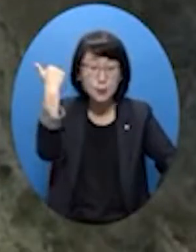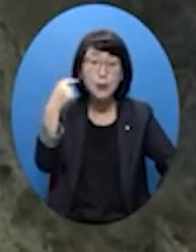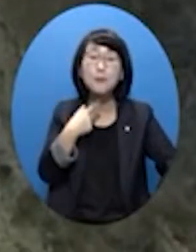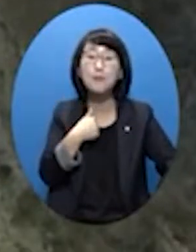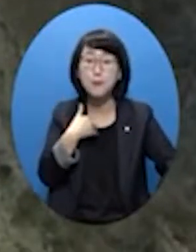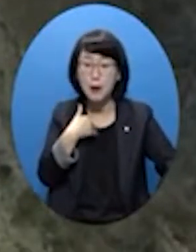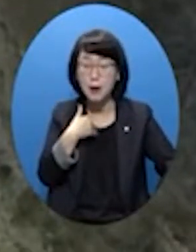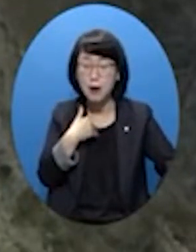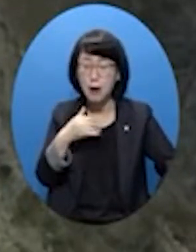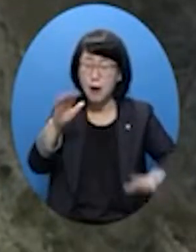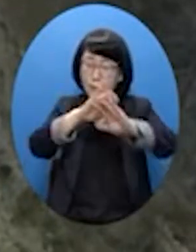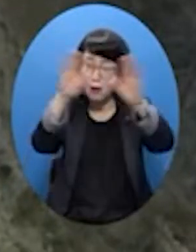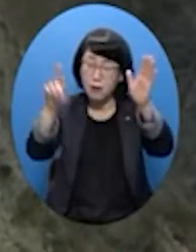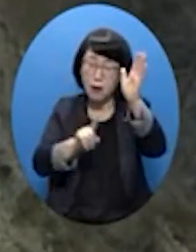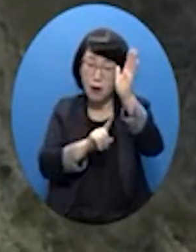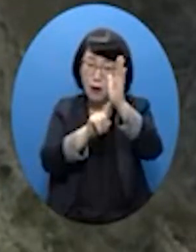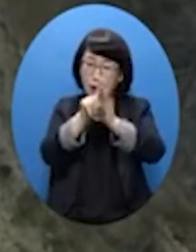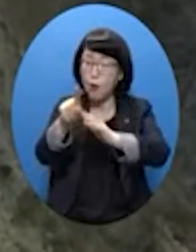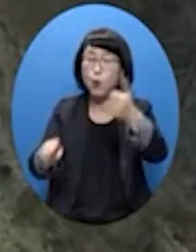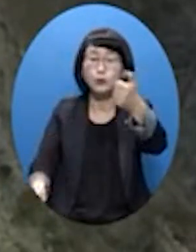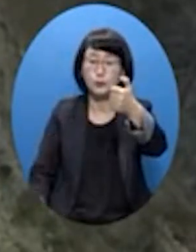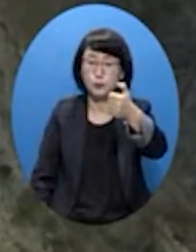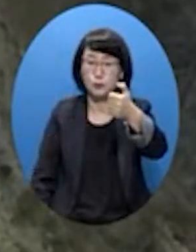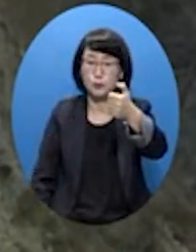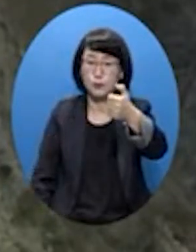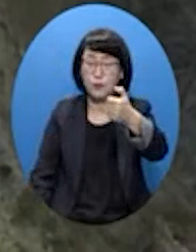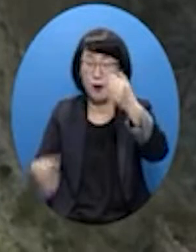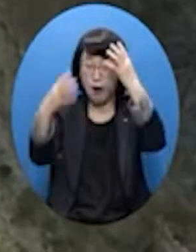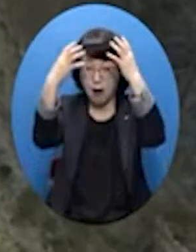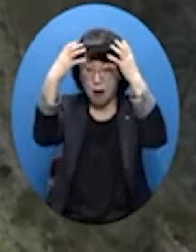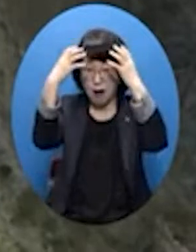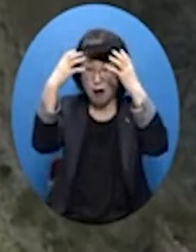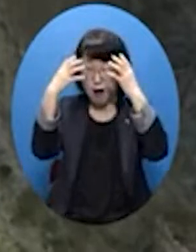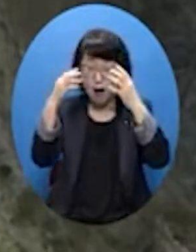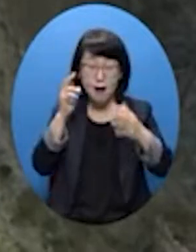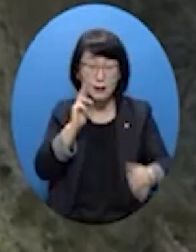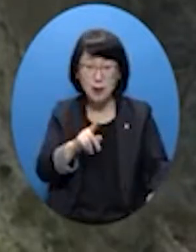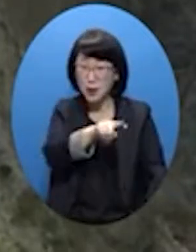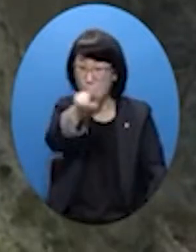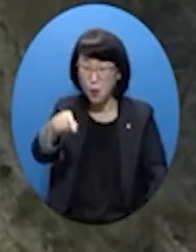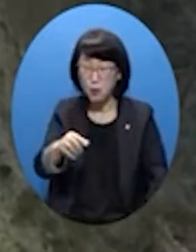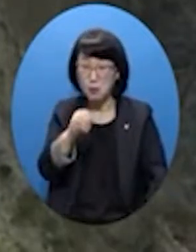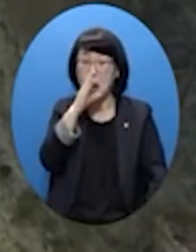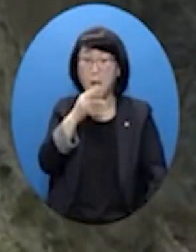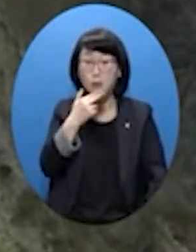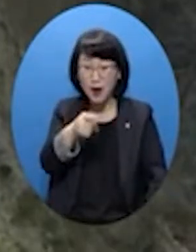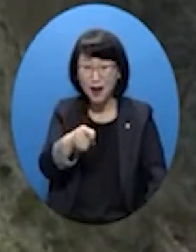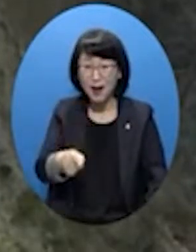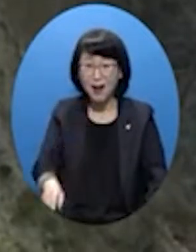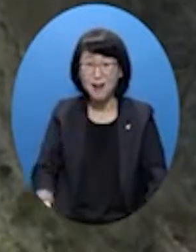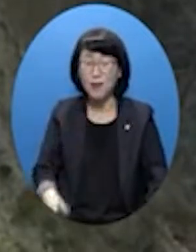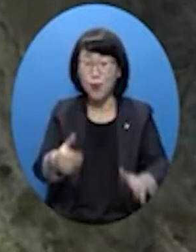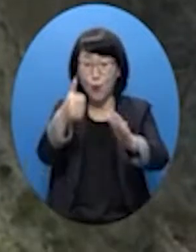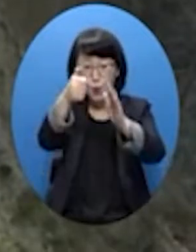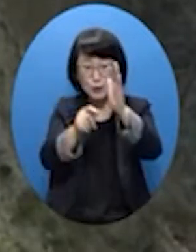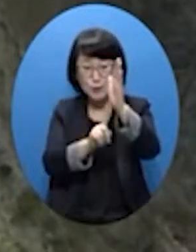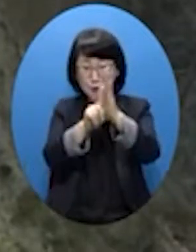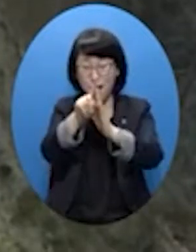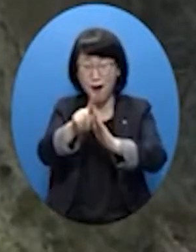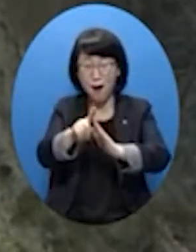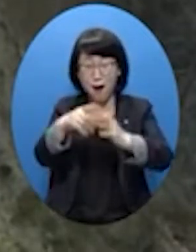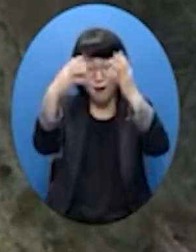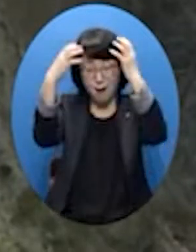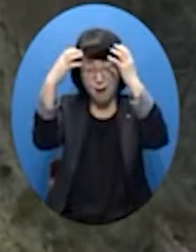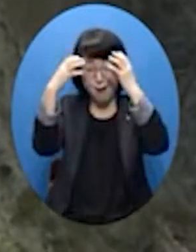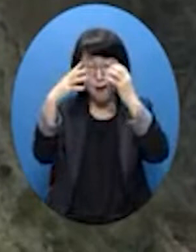50도 했습니다 별로 안 줄 알 수 있는데요 50도 란 참 겸비 김도 돈 않습니다